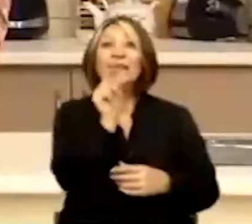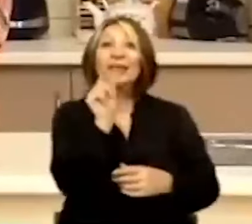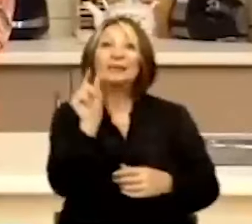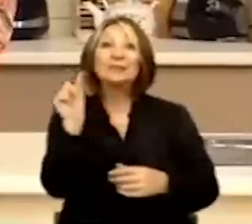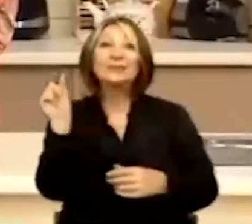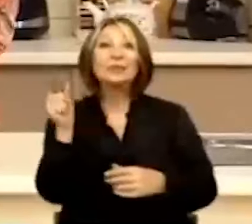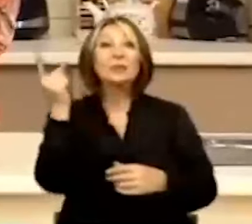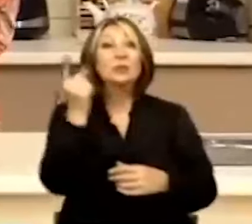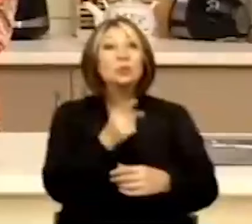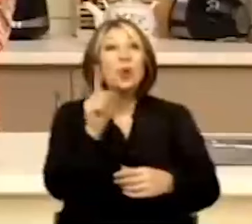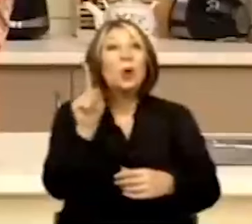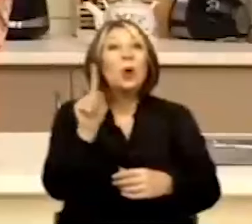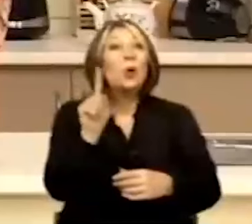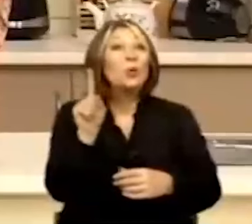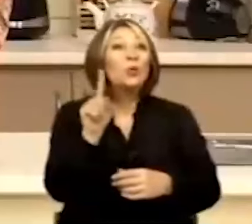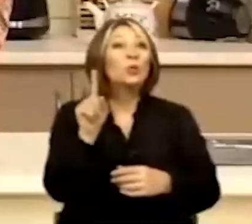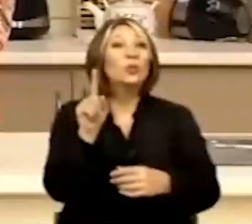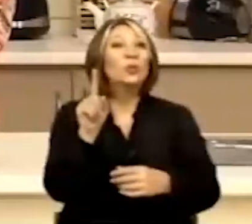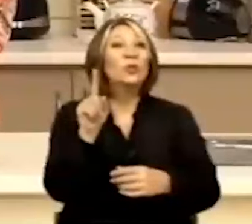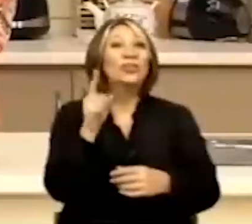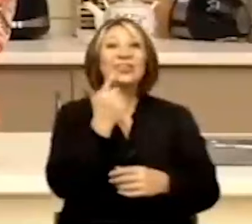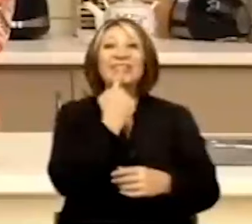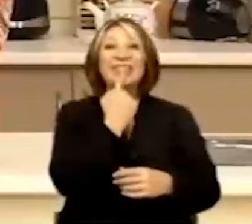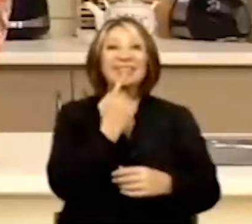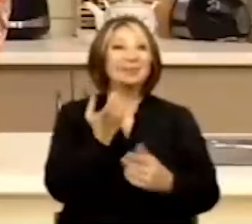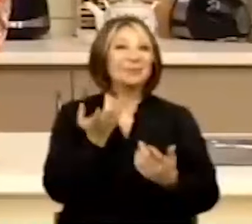ve %10 oranında